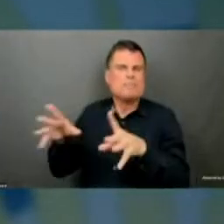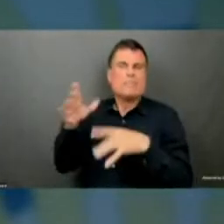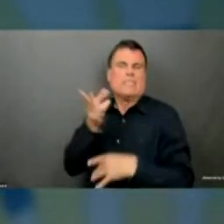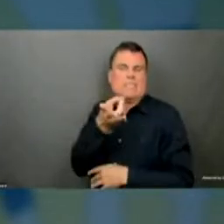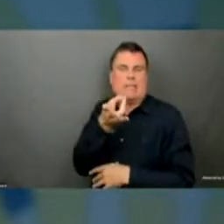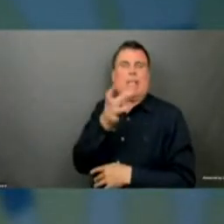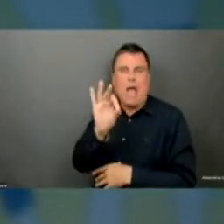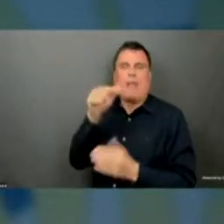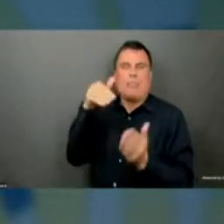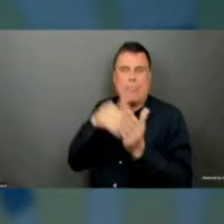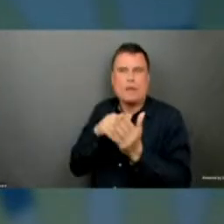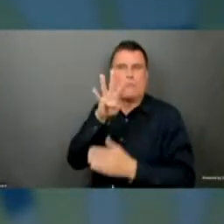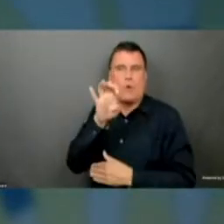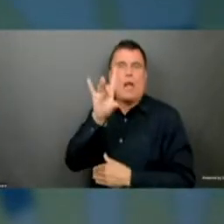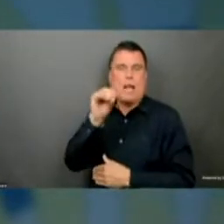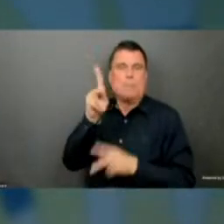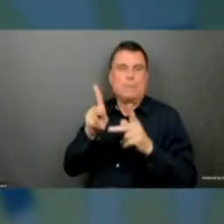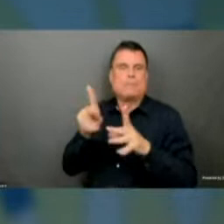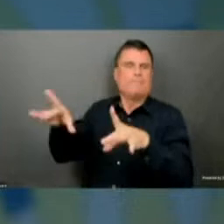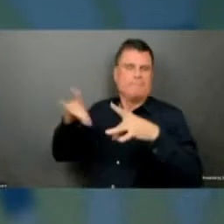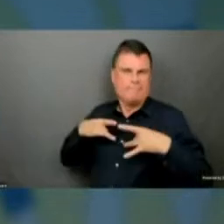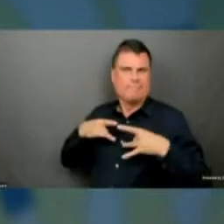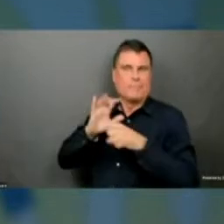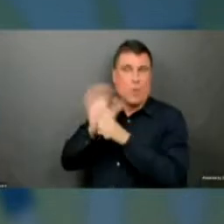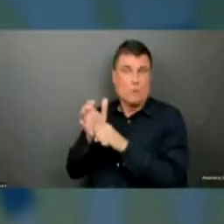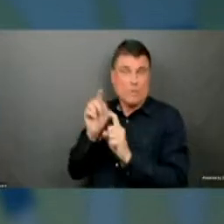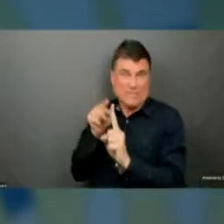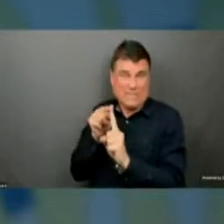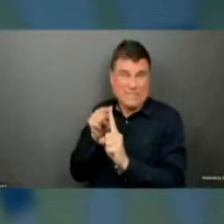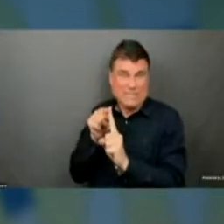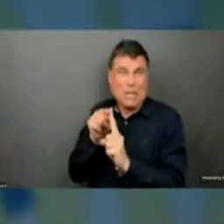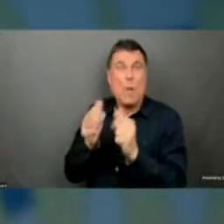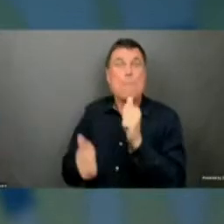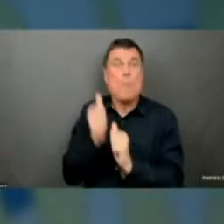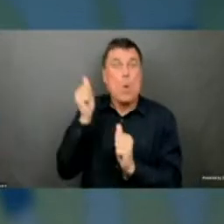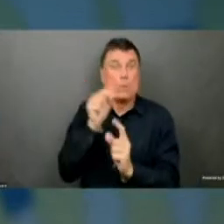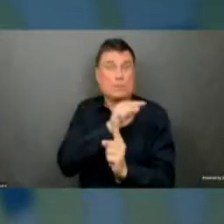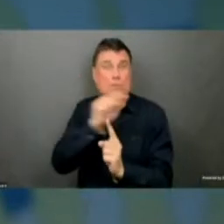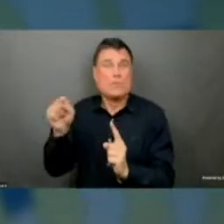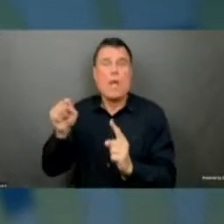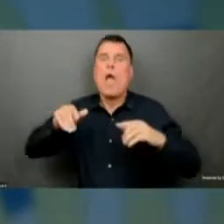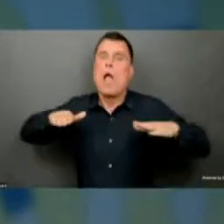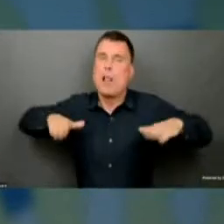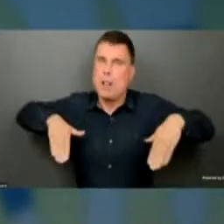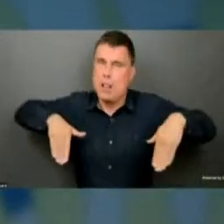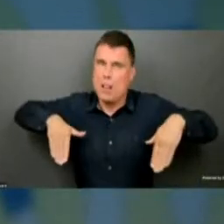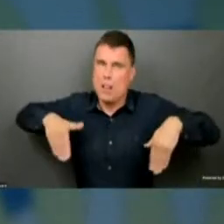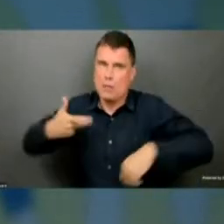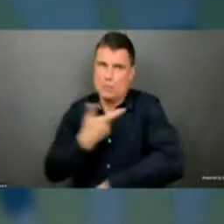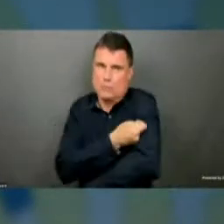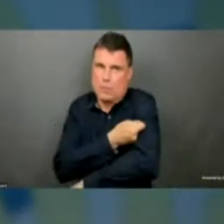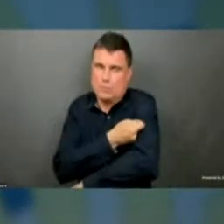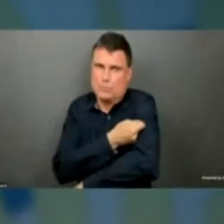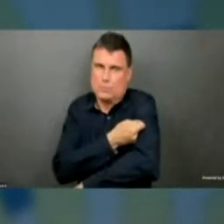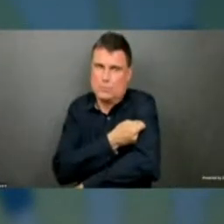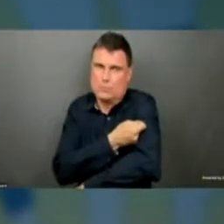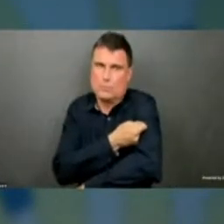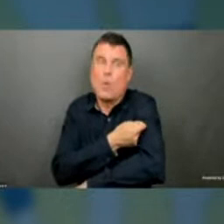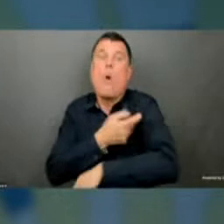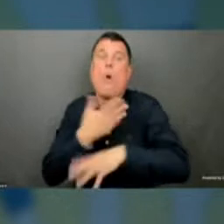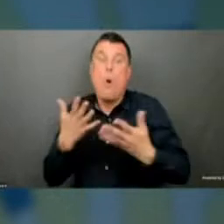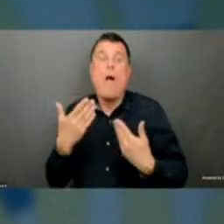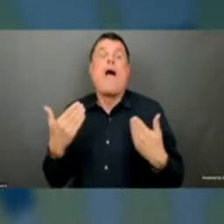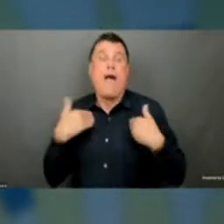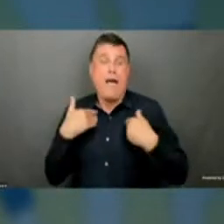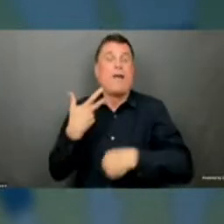疫苗是作用很大很大的。这个很重要，这张图表很重要。 Those who have